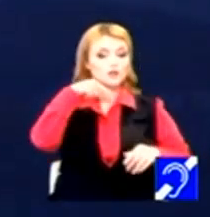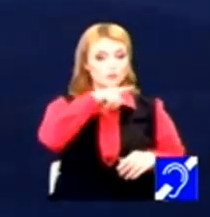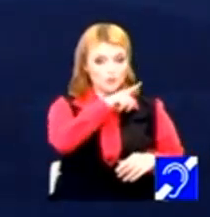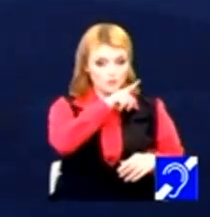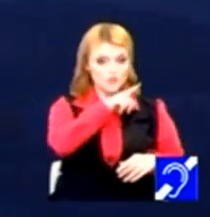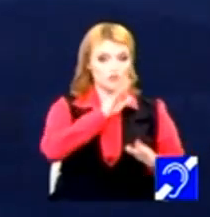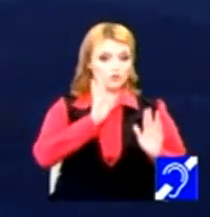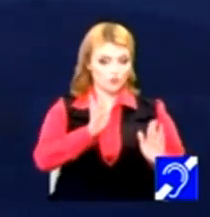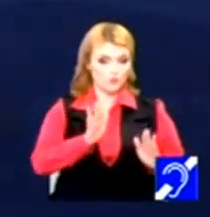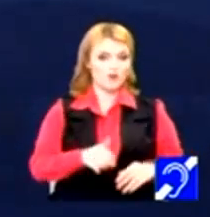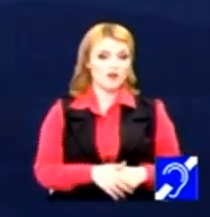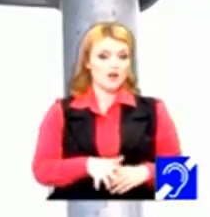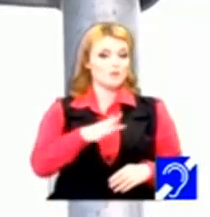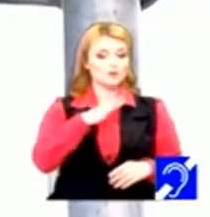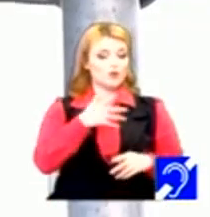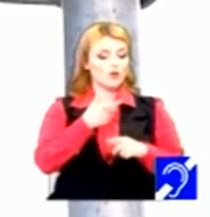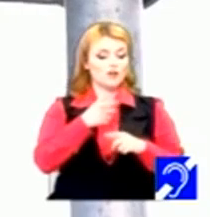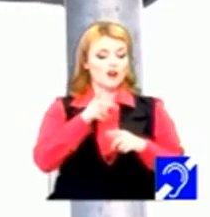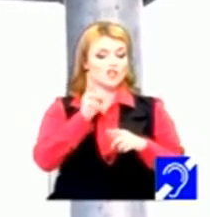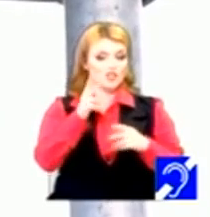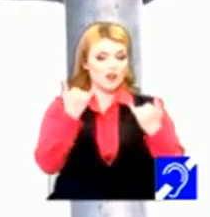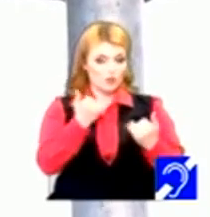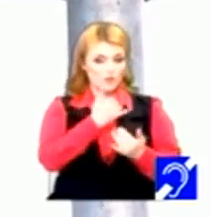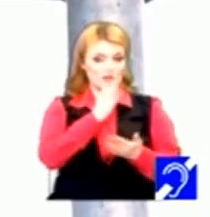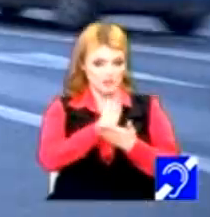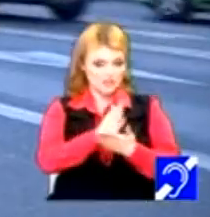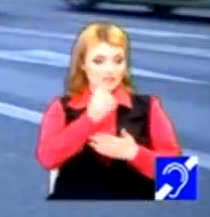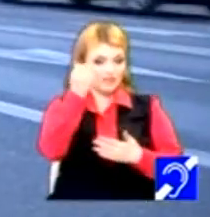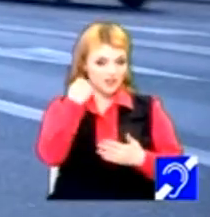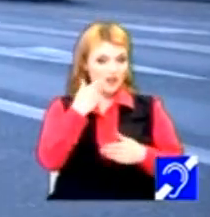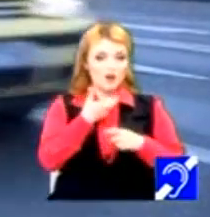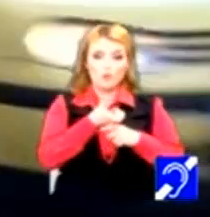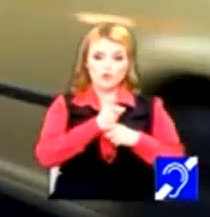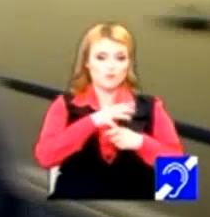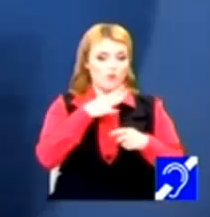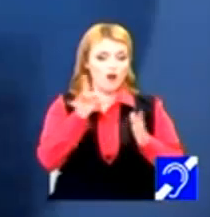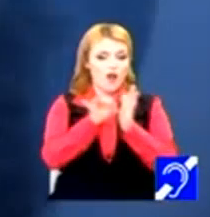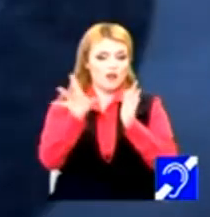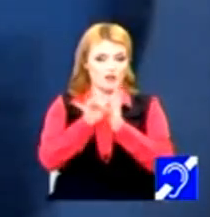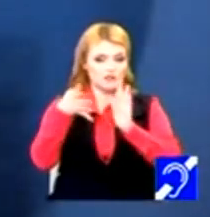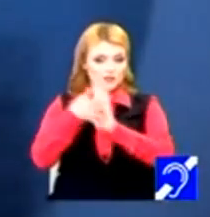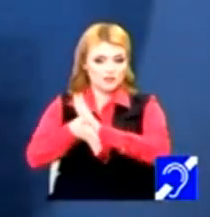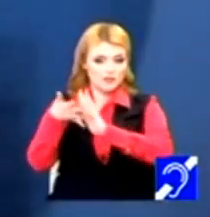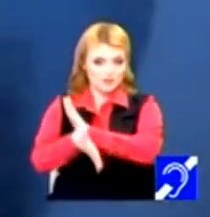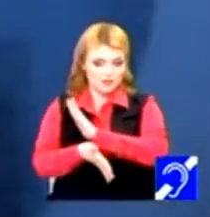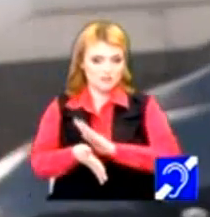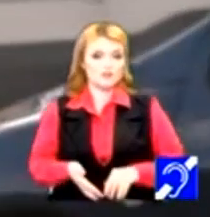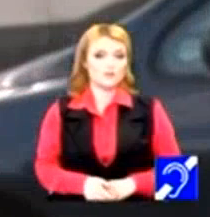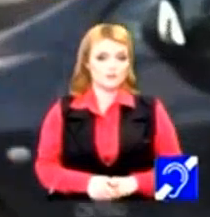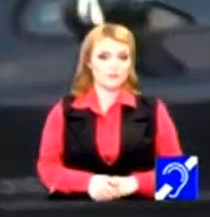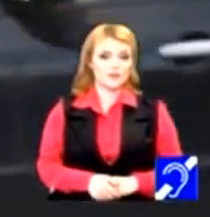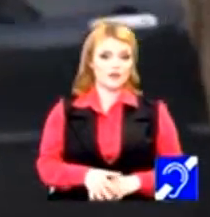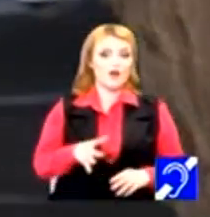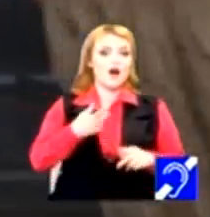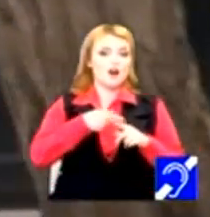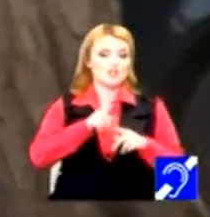la factura de energie electrică față de corpurile normale cu peste 60%. Tehnologia LED a